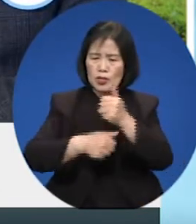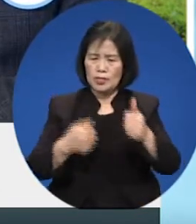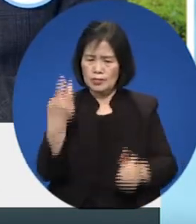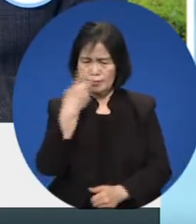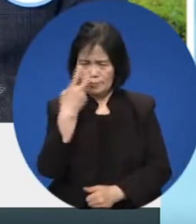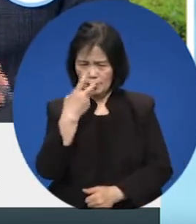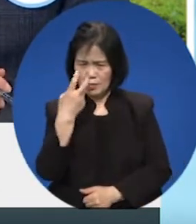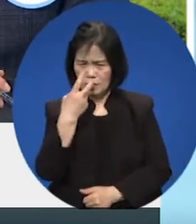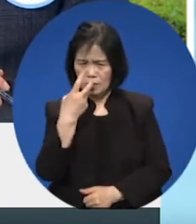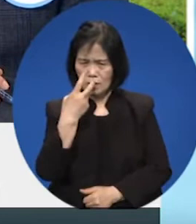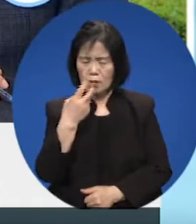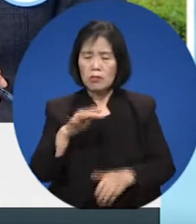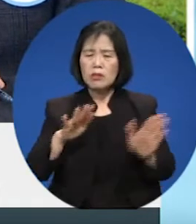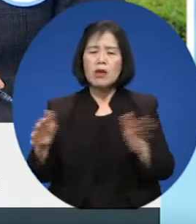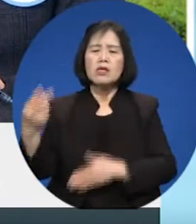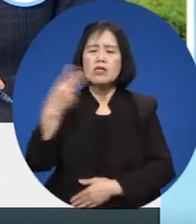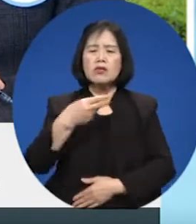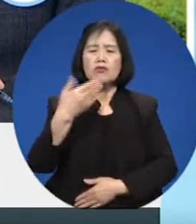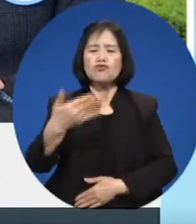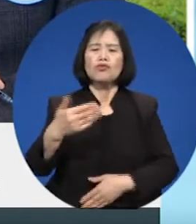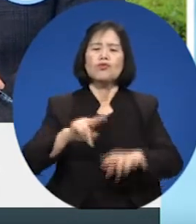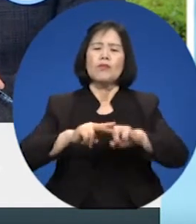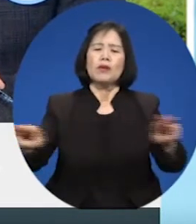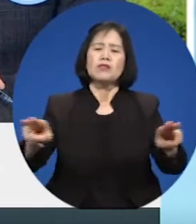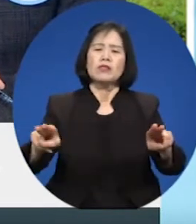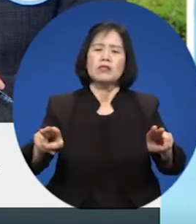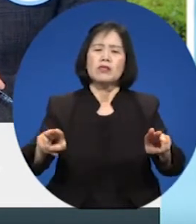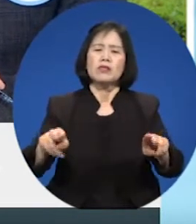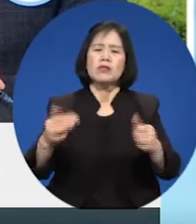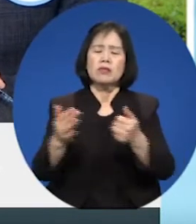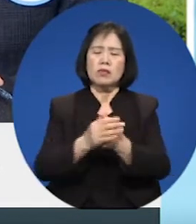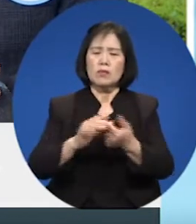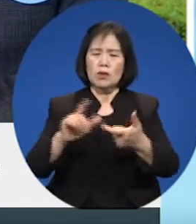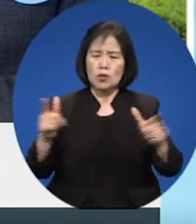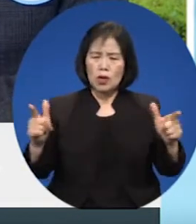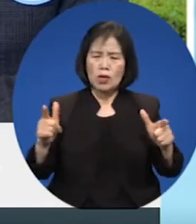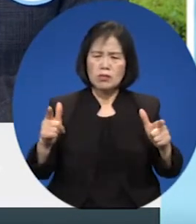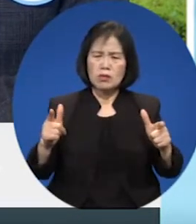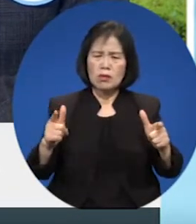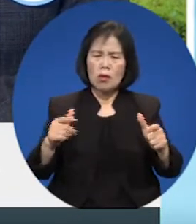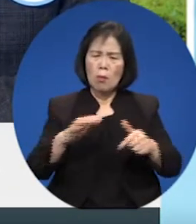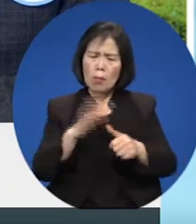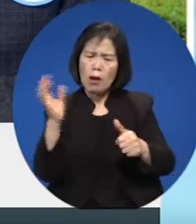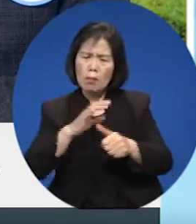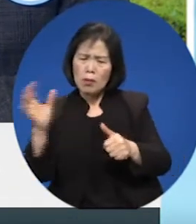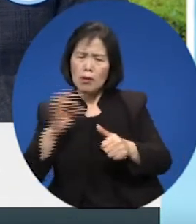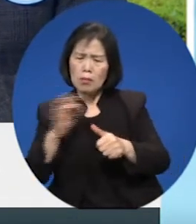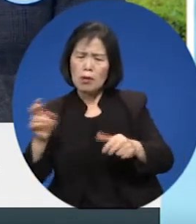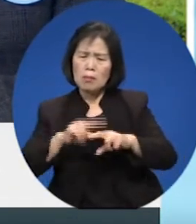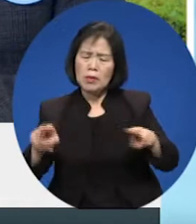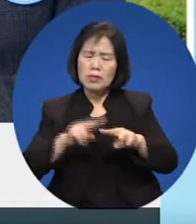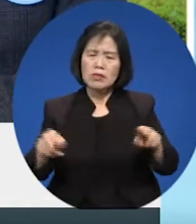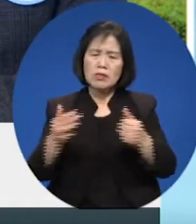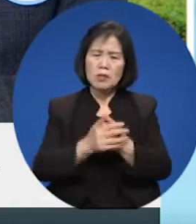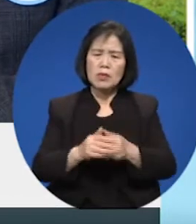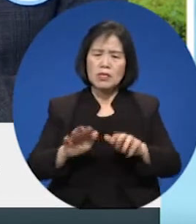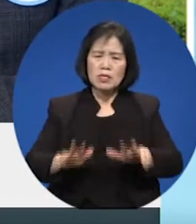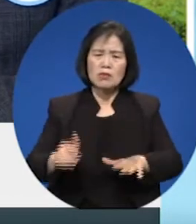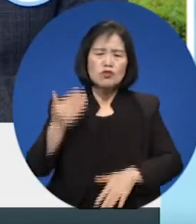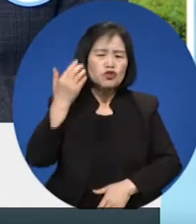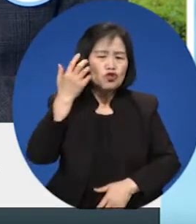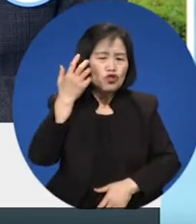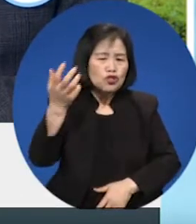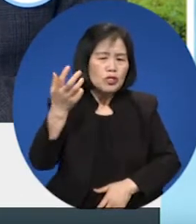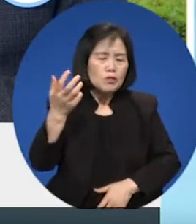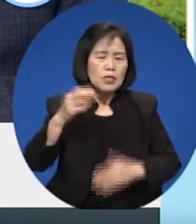그랬거든요 리즘 구현되고 폐지돼 버렸어요 등등이 여러가지가 있는데 진짜로 지금은 90일 이상 만 영농에